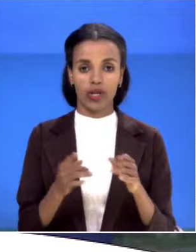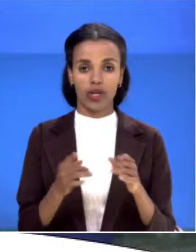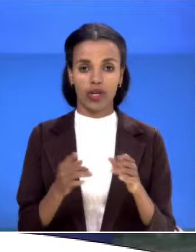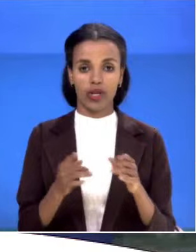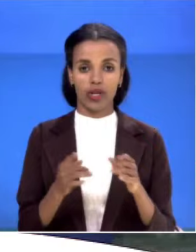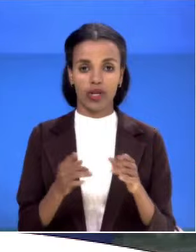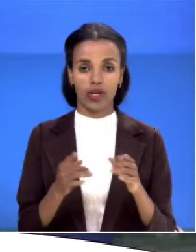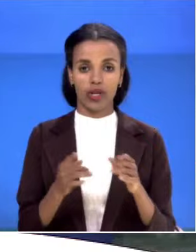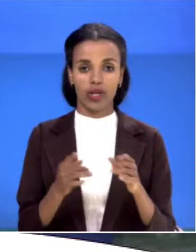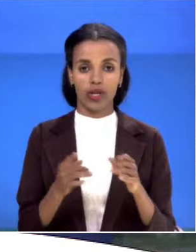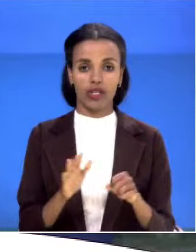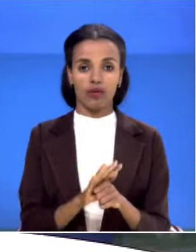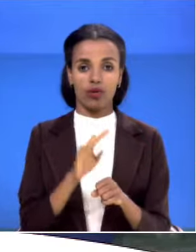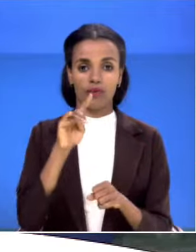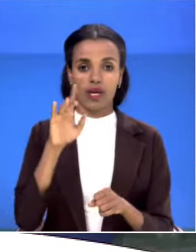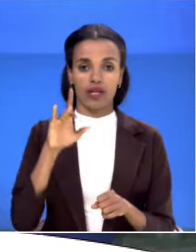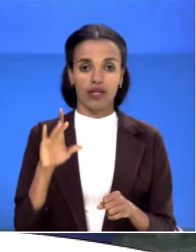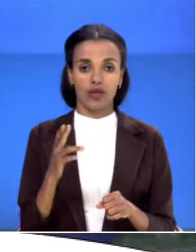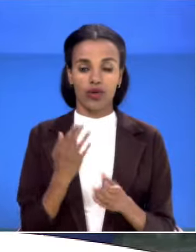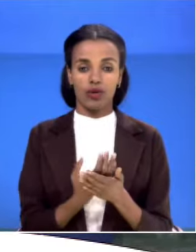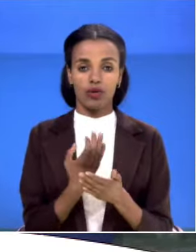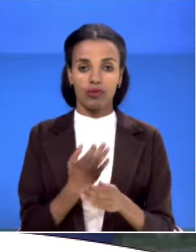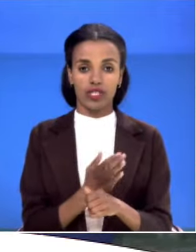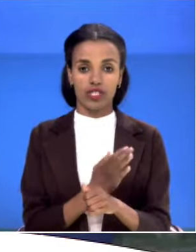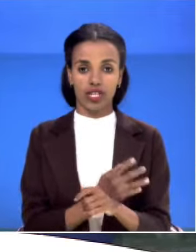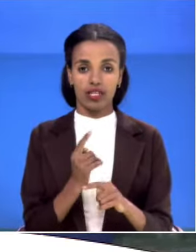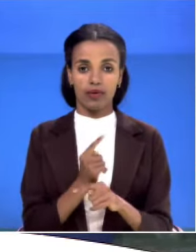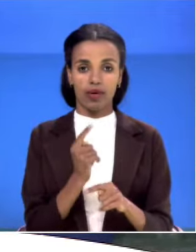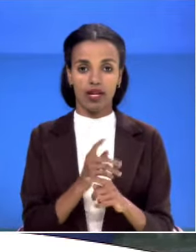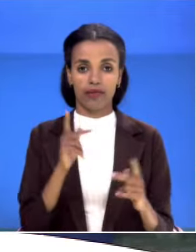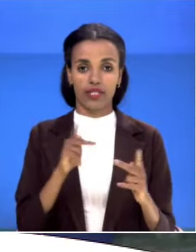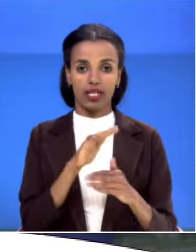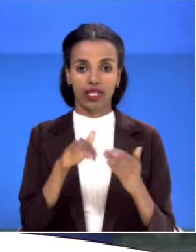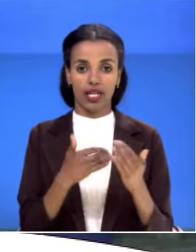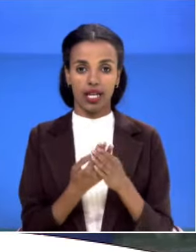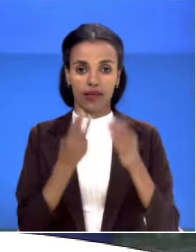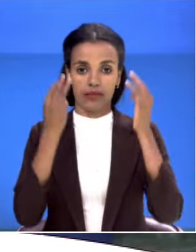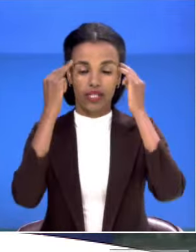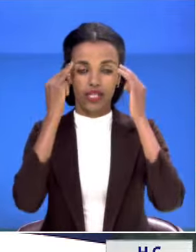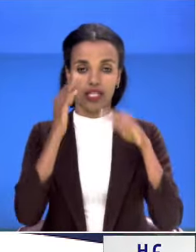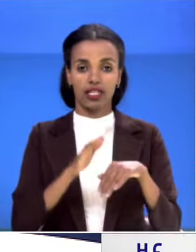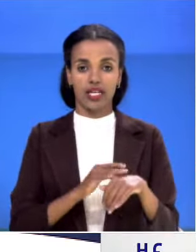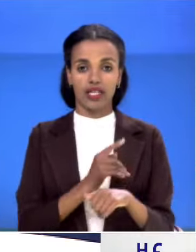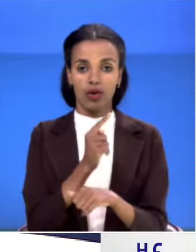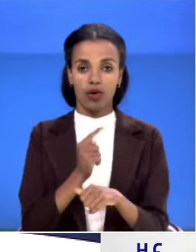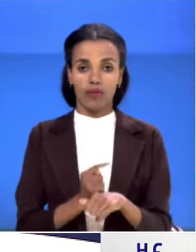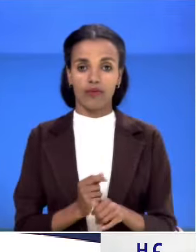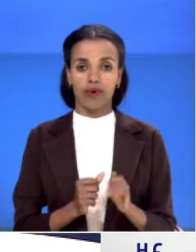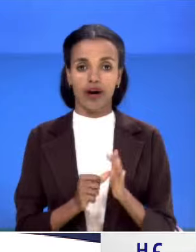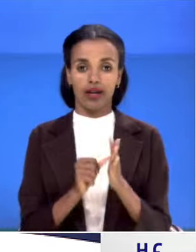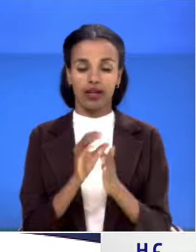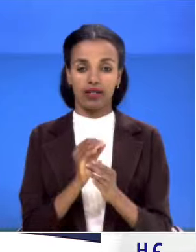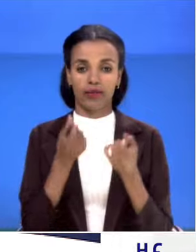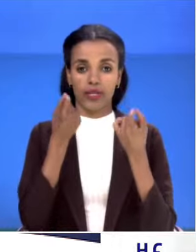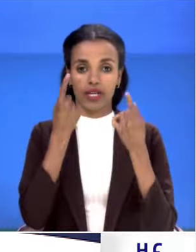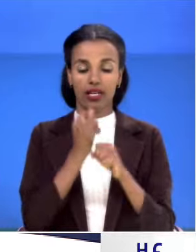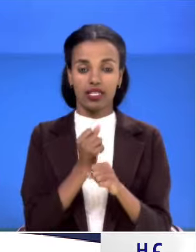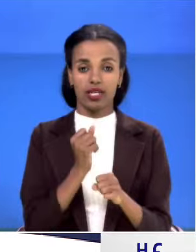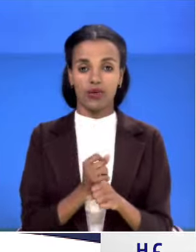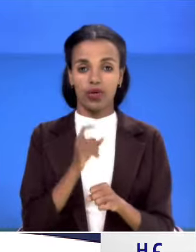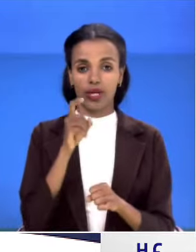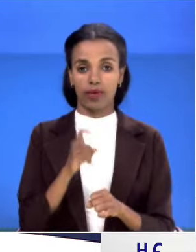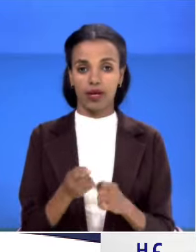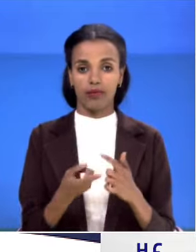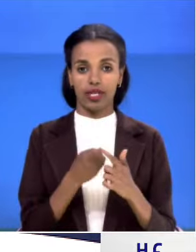መንግስት የጀመረውን የተሟላ የማክሮ ኢኮኖሚ ማሻሻያ ትግበራ ለማሳካት የጠቅላይ ሚኒስትሩ ተጠሪ ተቋማት በአርአያነትና በትጋት ሊሰሩ